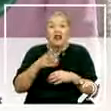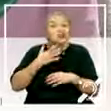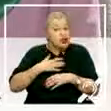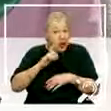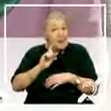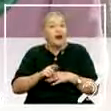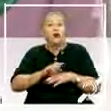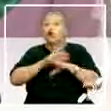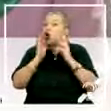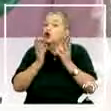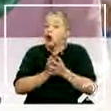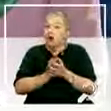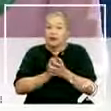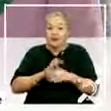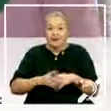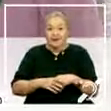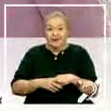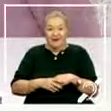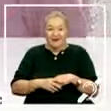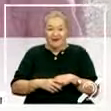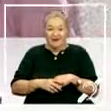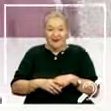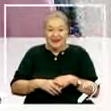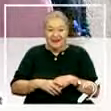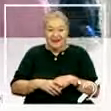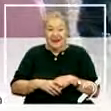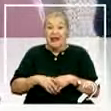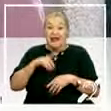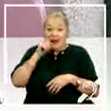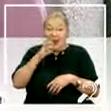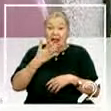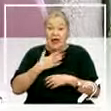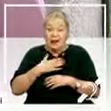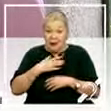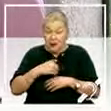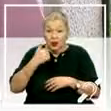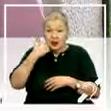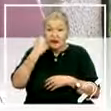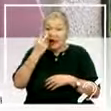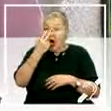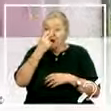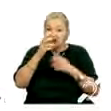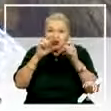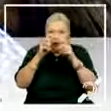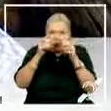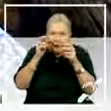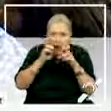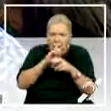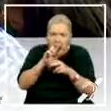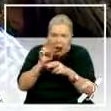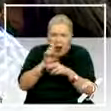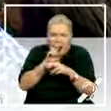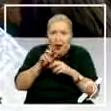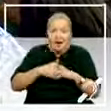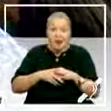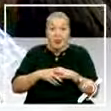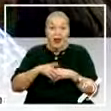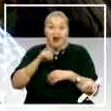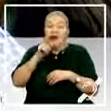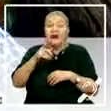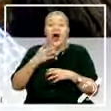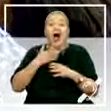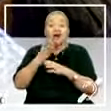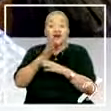plăcut totul, a fost minunat. Mie mi-a plăcut când am citit de pe pronto. Mamă și tati, eu am fost